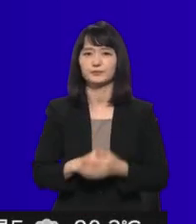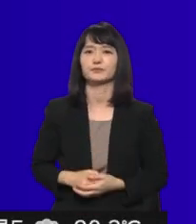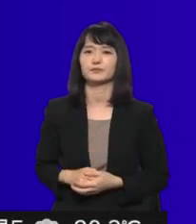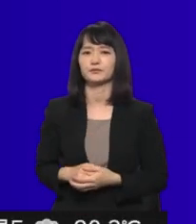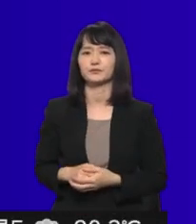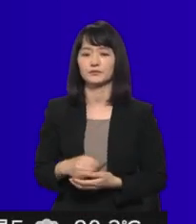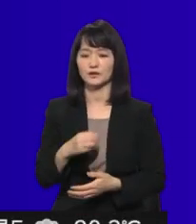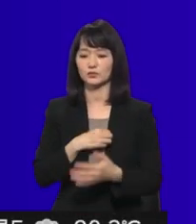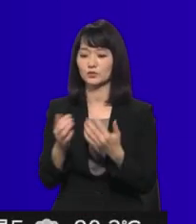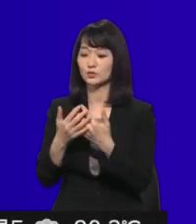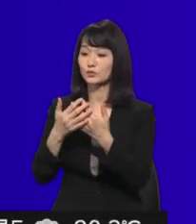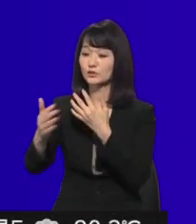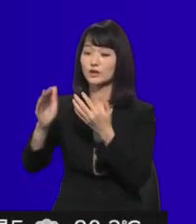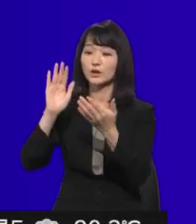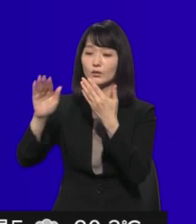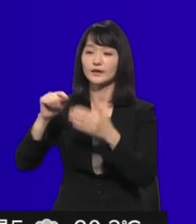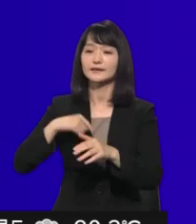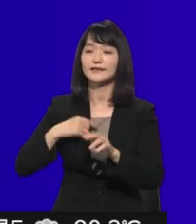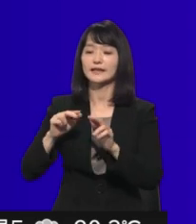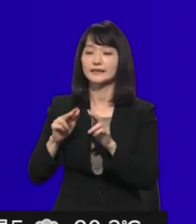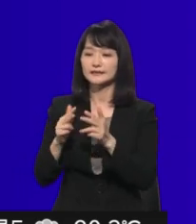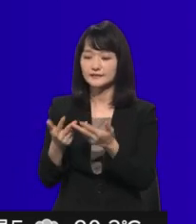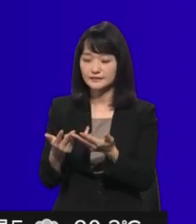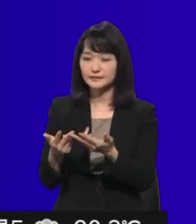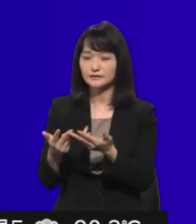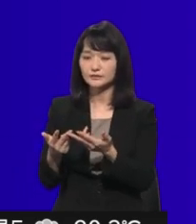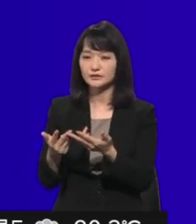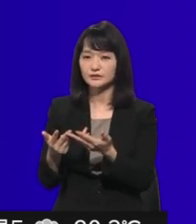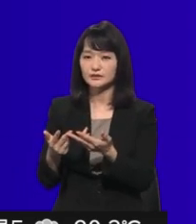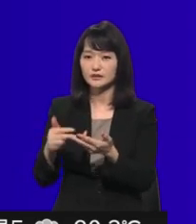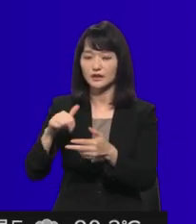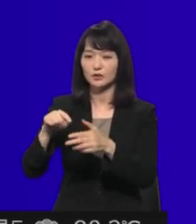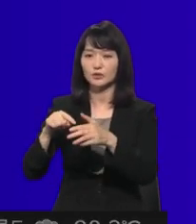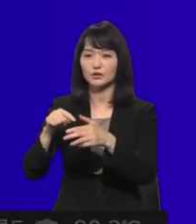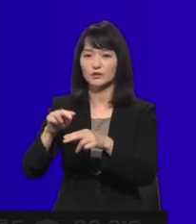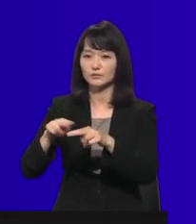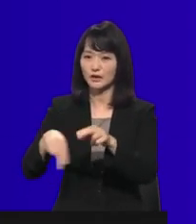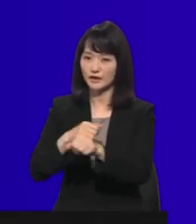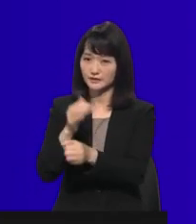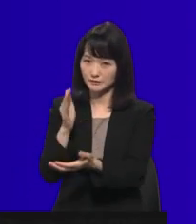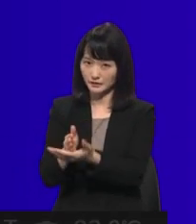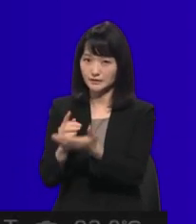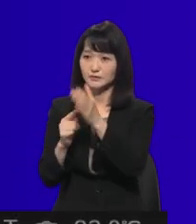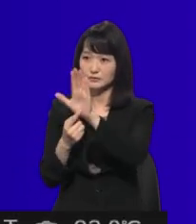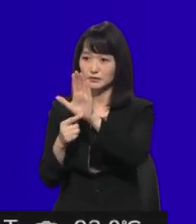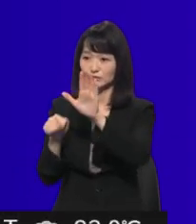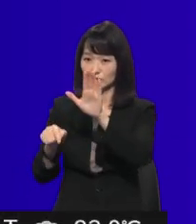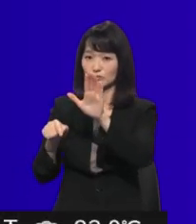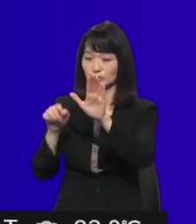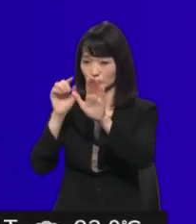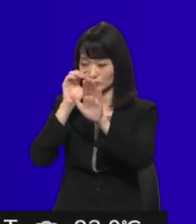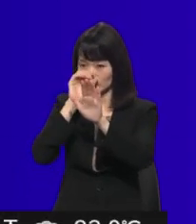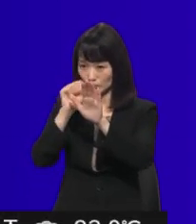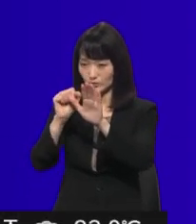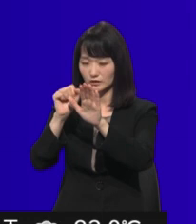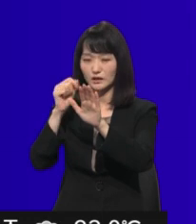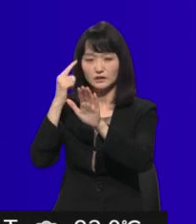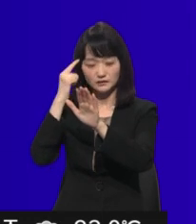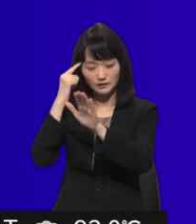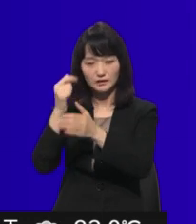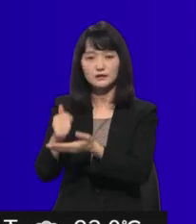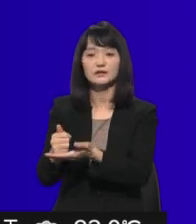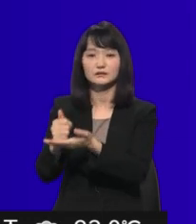했는데 이를 존중하는 의견이 많았다 라고 했습니다 하지만 뭐 다른 의견을 가지고 있는 분도 있었구요